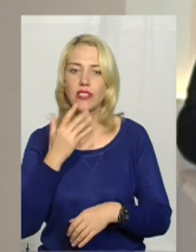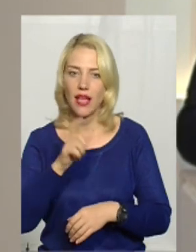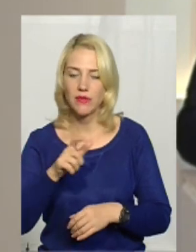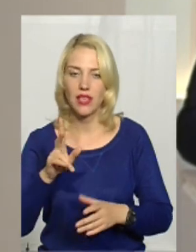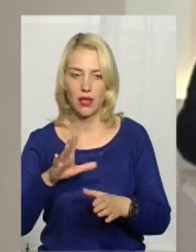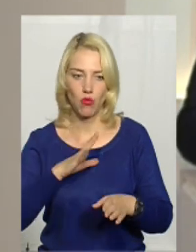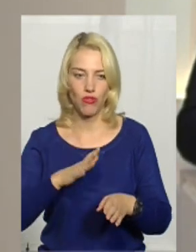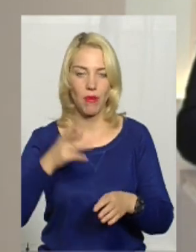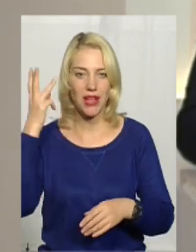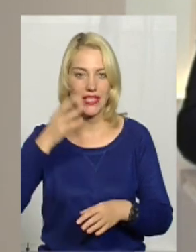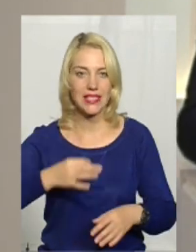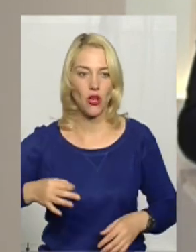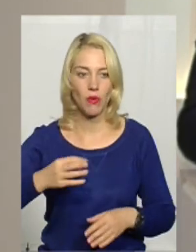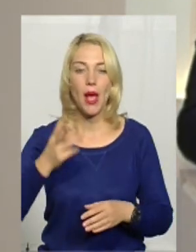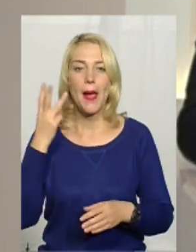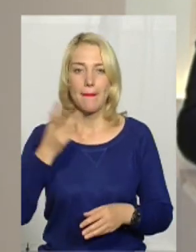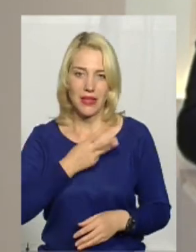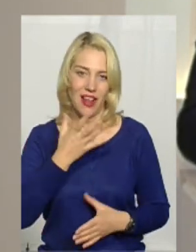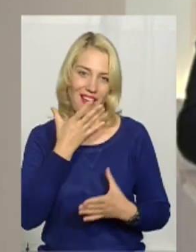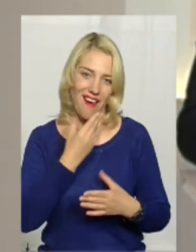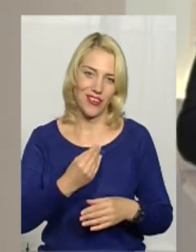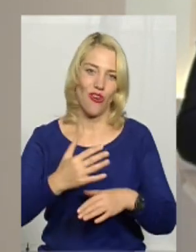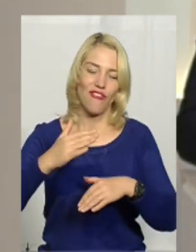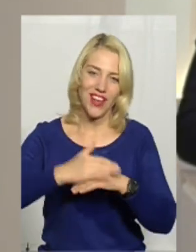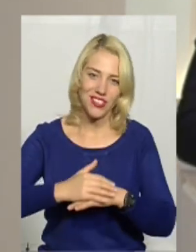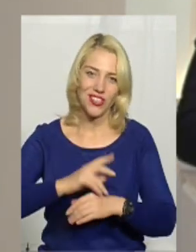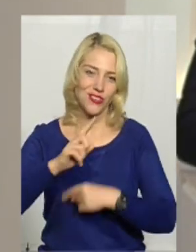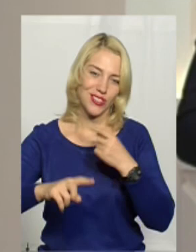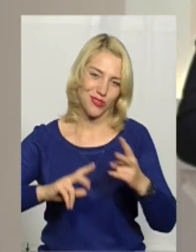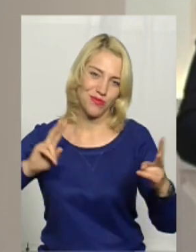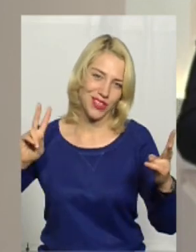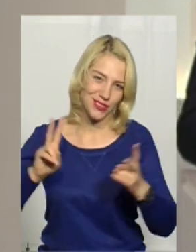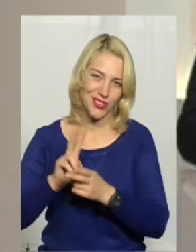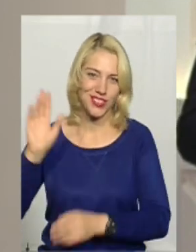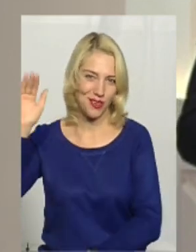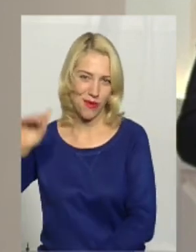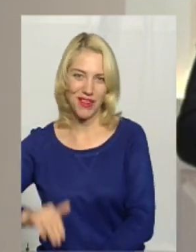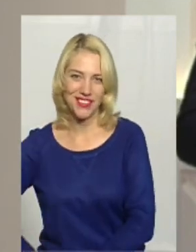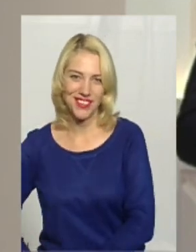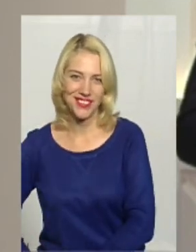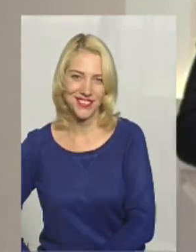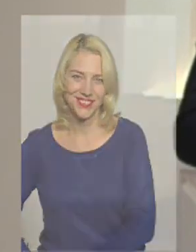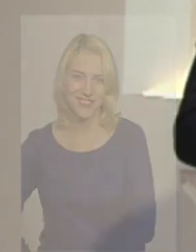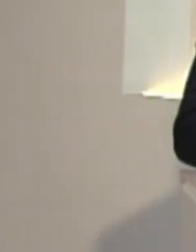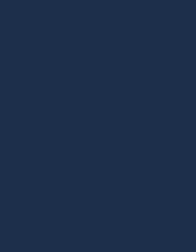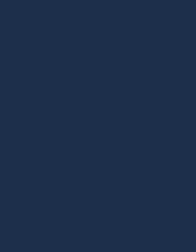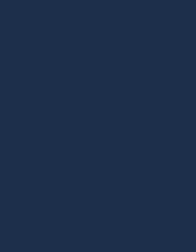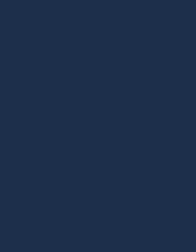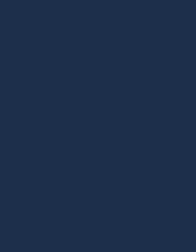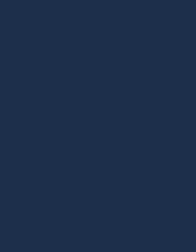Хмельницькій області. Бажаю всім гарного вечора та до зустрічі у наступній темі дня. До побачення.